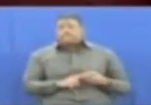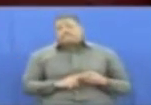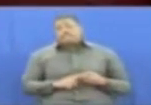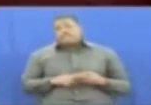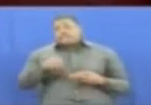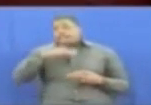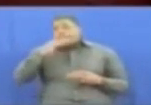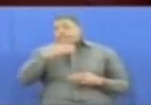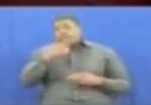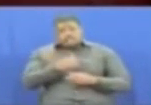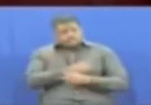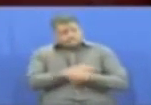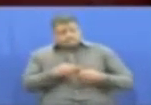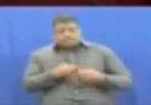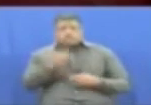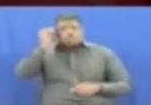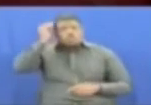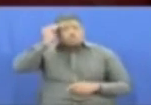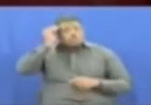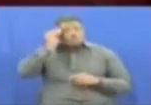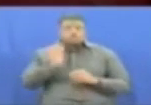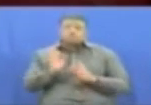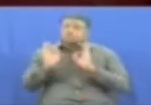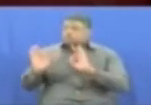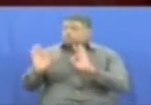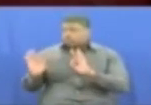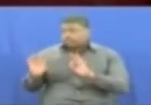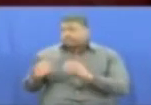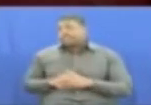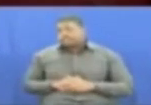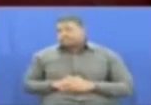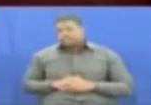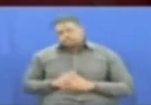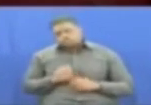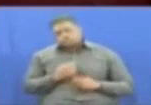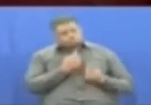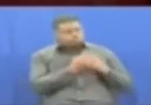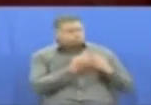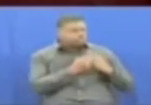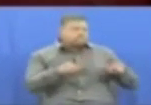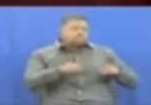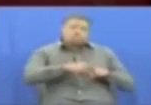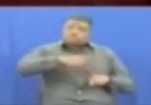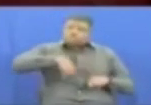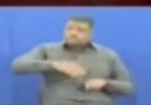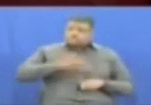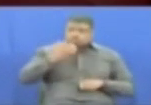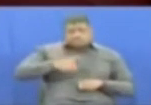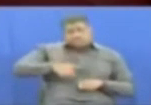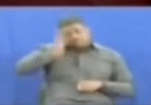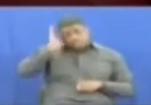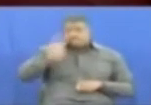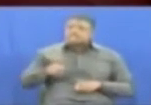tulichukue, tutaongea na wenzetu serikalini, tuone inakuwaje. Maanake hata huko